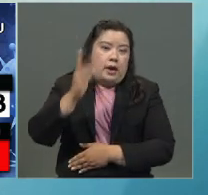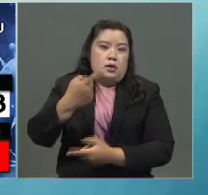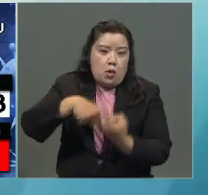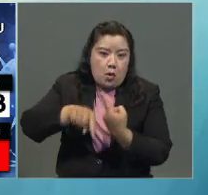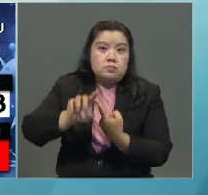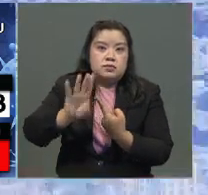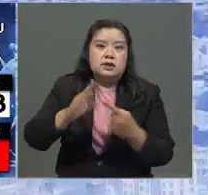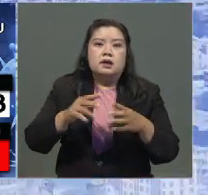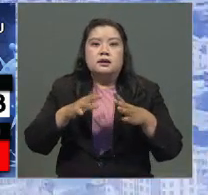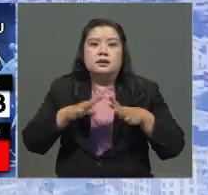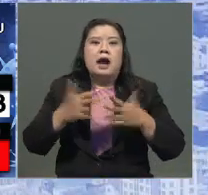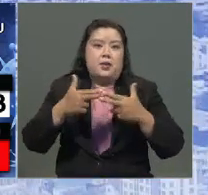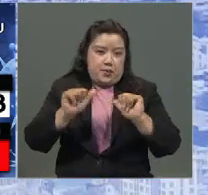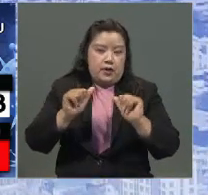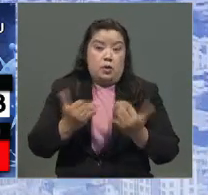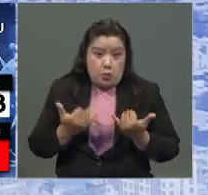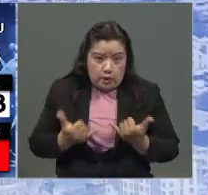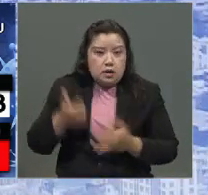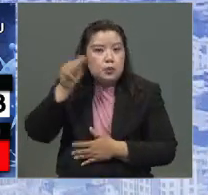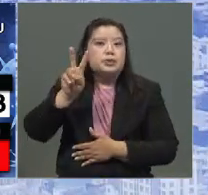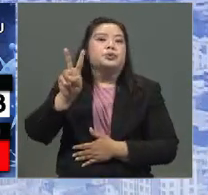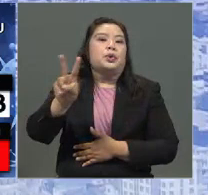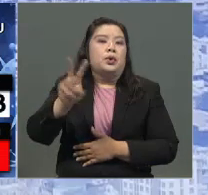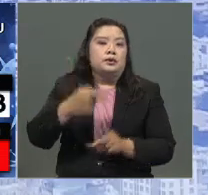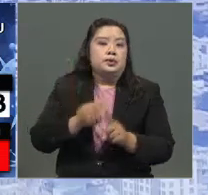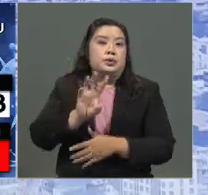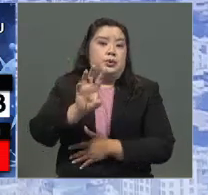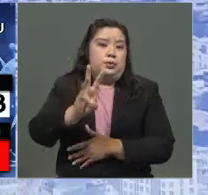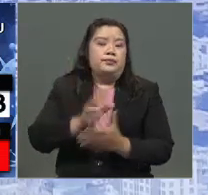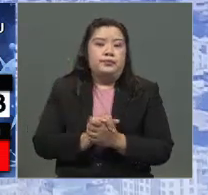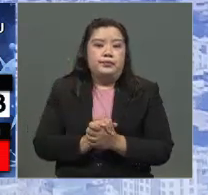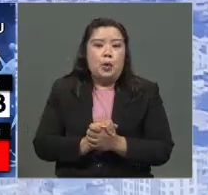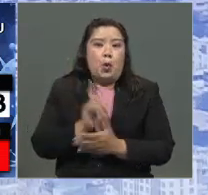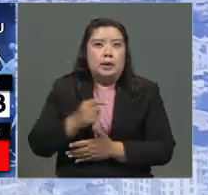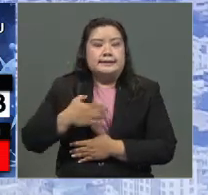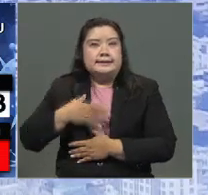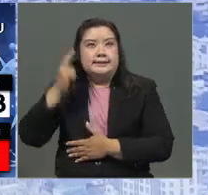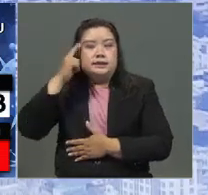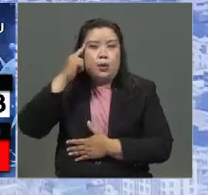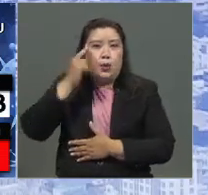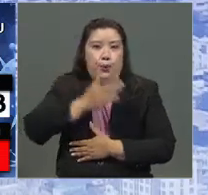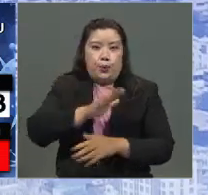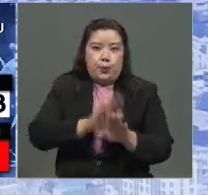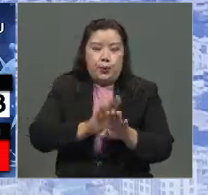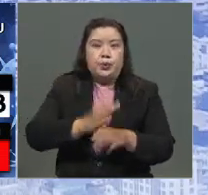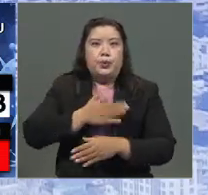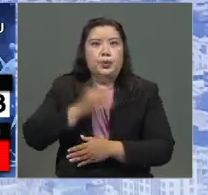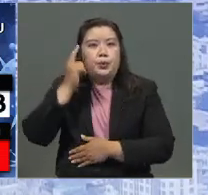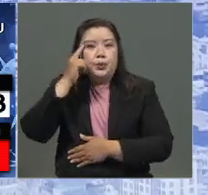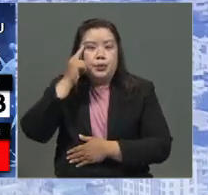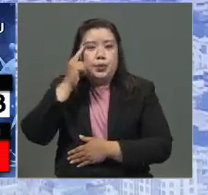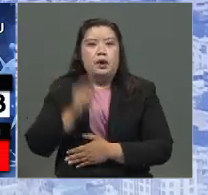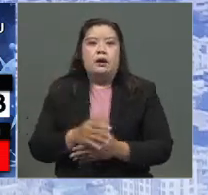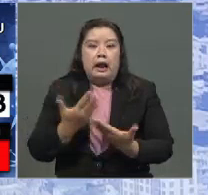4ด้วยกันเพราะฉะนั้นวันนี้วันที่2แล้วนะครับก็ท่านต้องมีสติอยู่ตลอดเวลาแล้วก็ใ